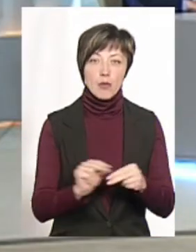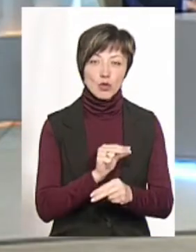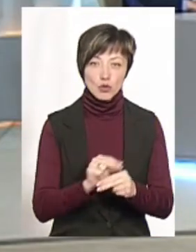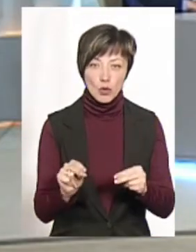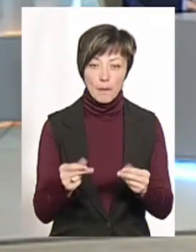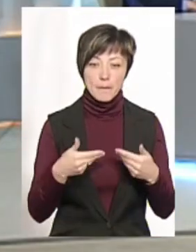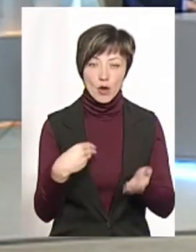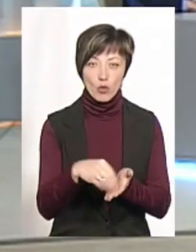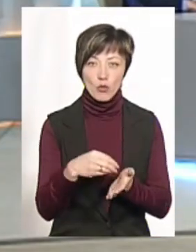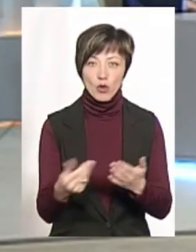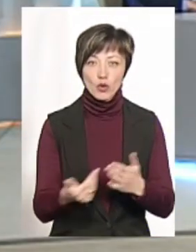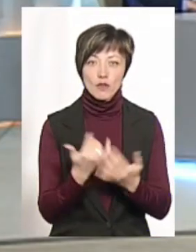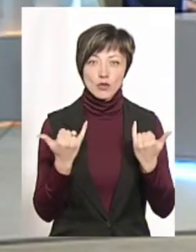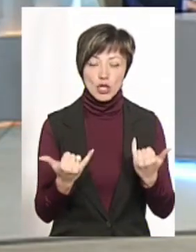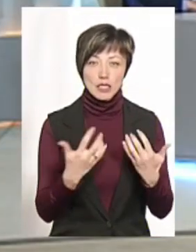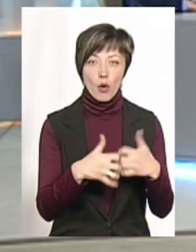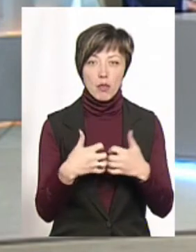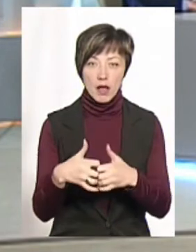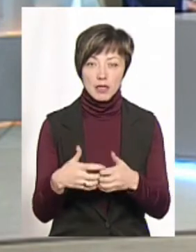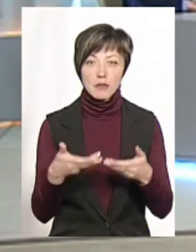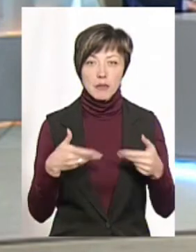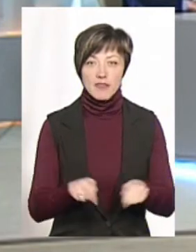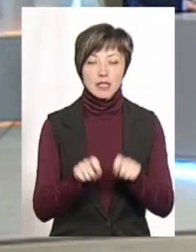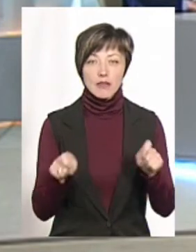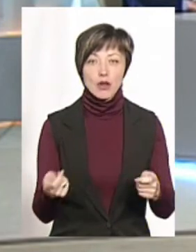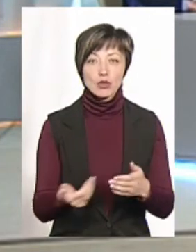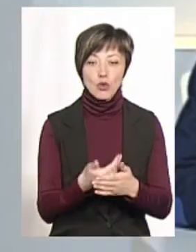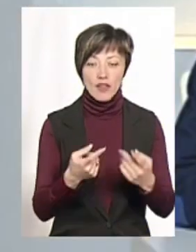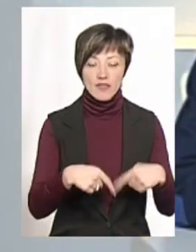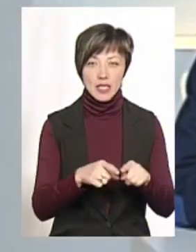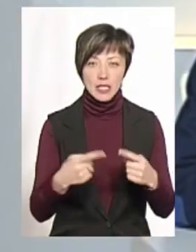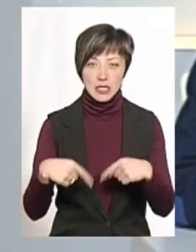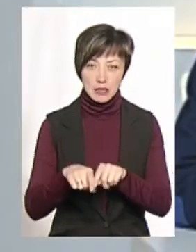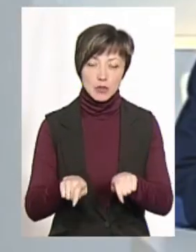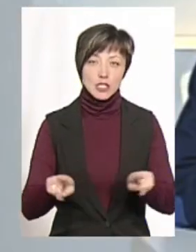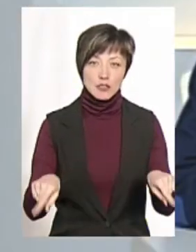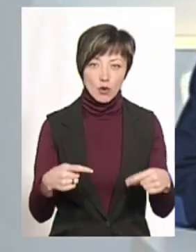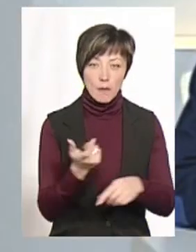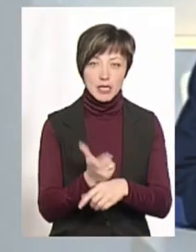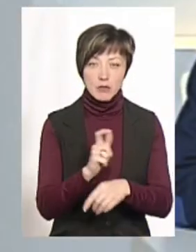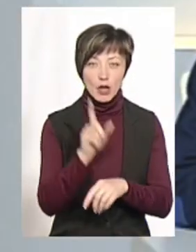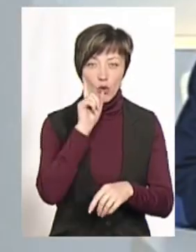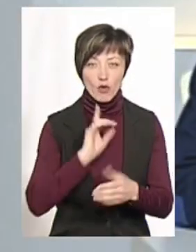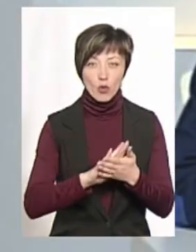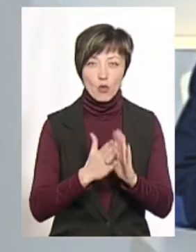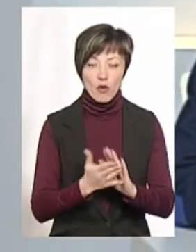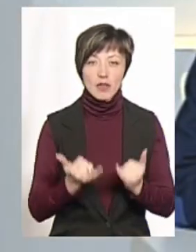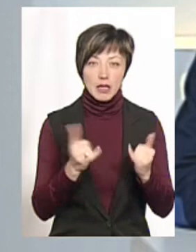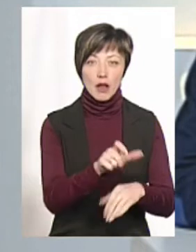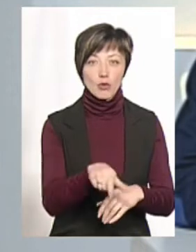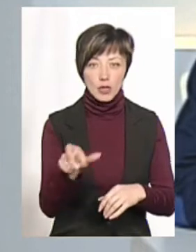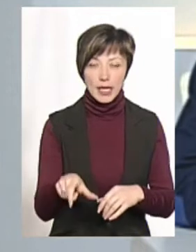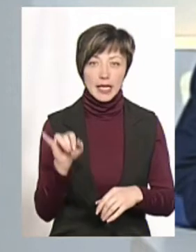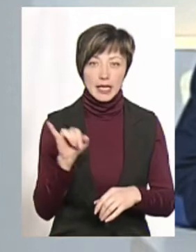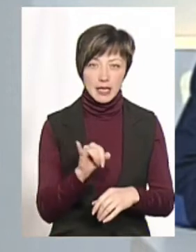ремонтуємо, ми купуємо нове сучасне обладнання, ми відкриваємо нові відділення, ми створюємо максимально комфортні умови для